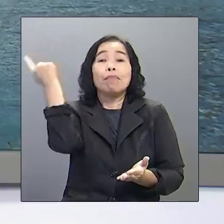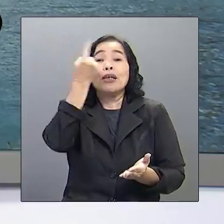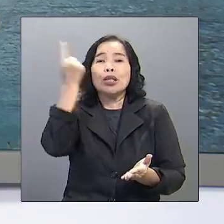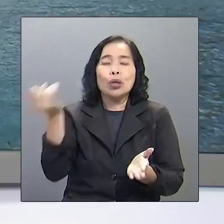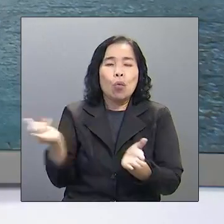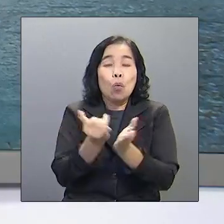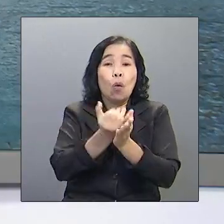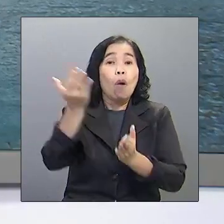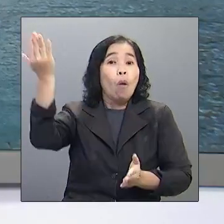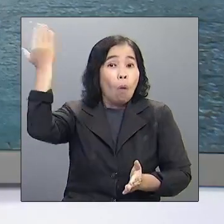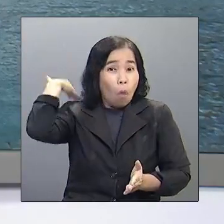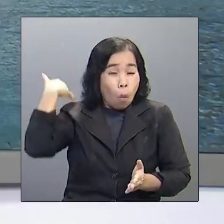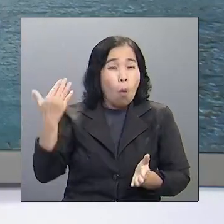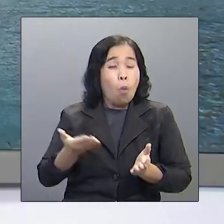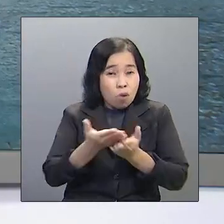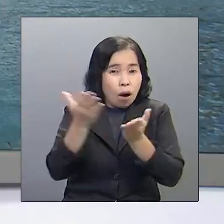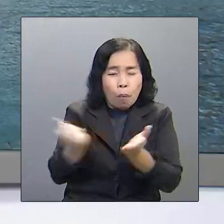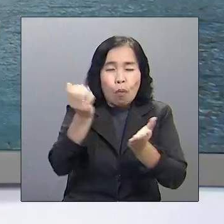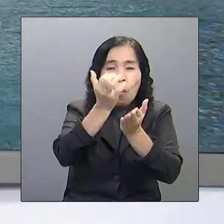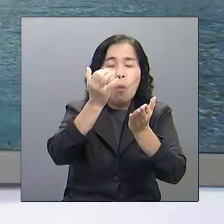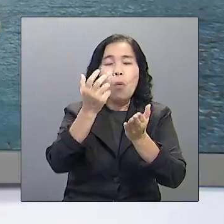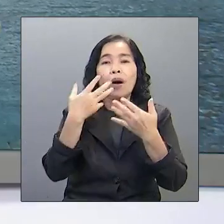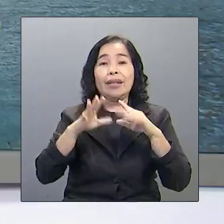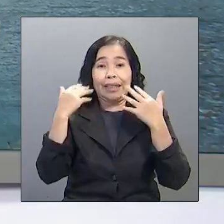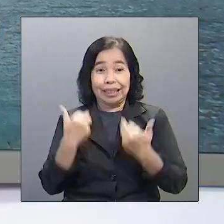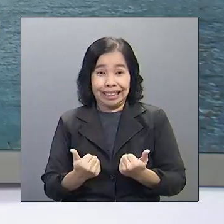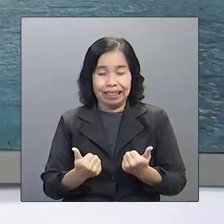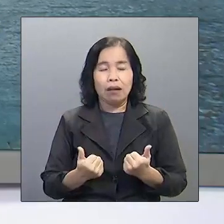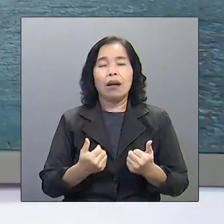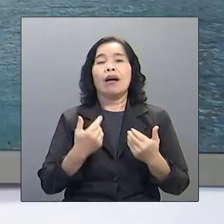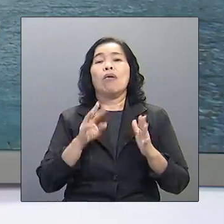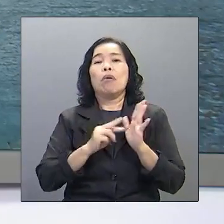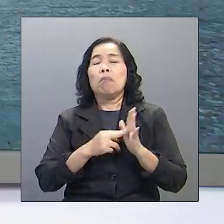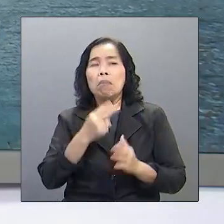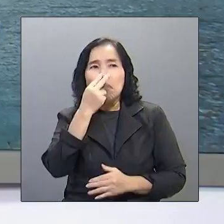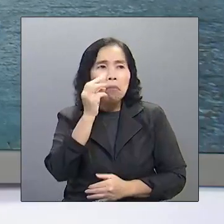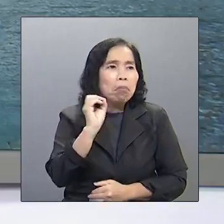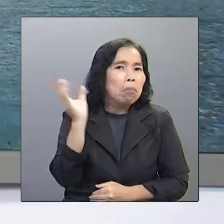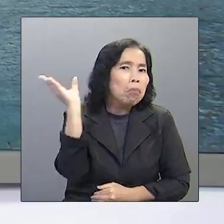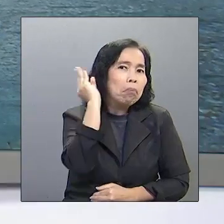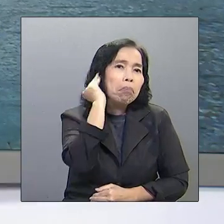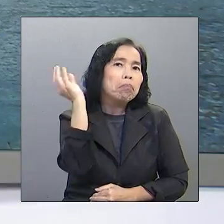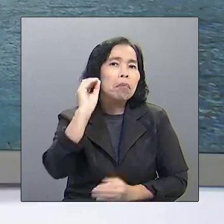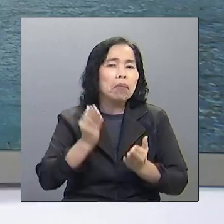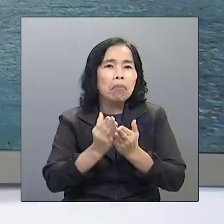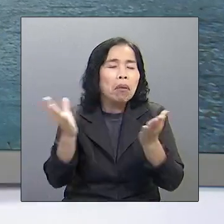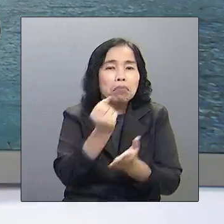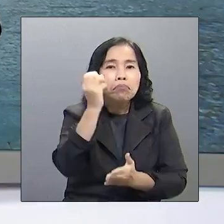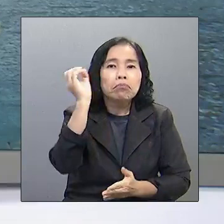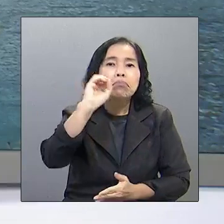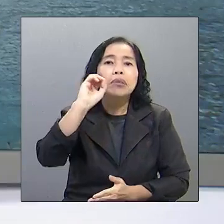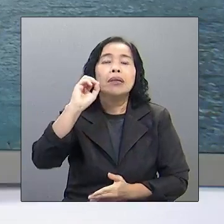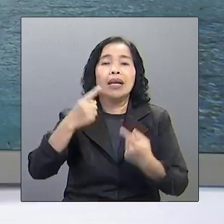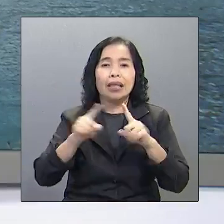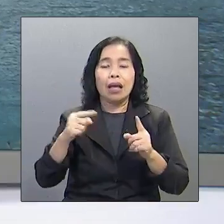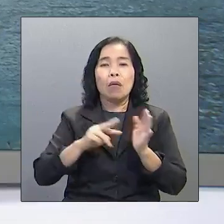ลำ ตั้งแต่ใชวงเดอนแรก ๆ ของสงครามค่ะแต่วาในระยะห ๆ มันนี้เราทัยจะไม่คอยได้เห็นข่าวในทานองนี้เลยนะคะ ยกเว้